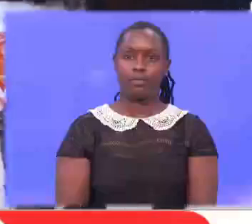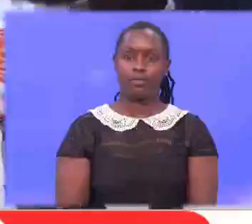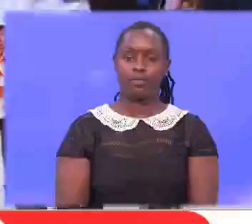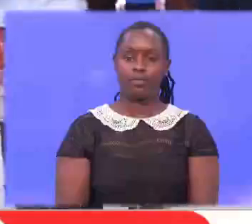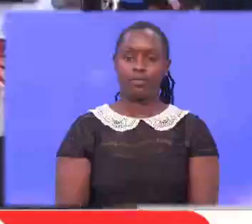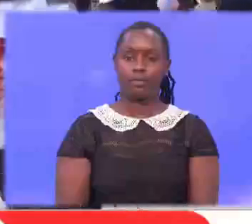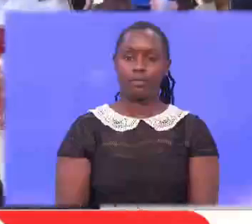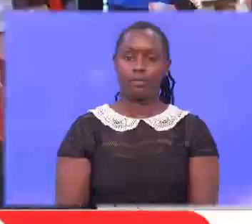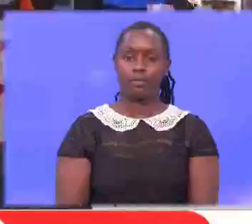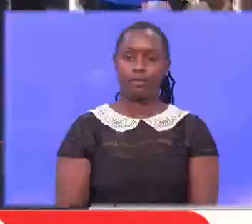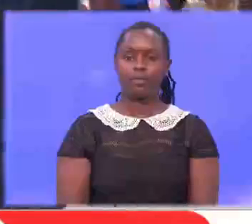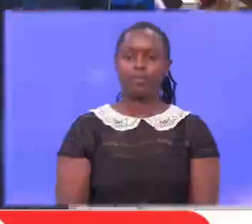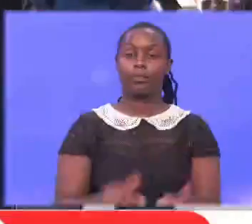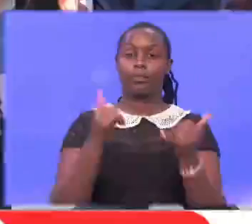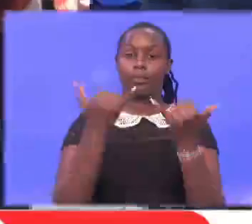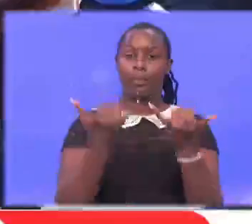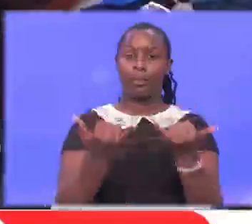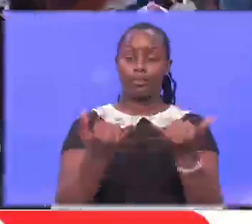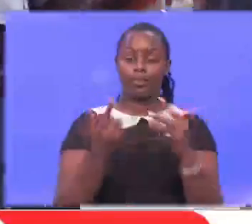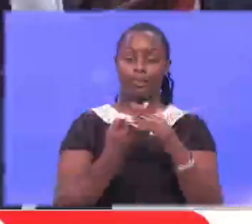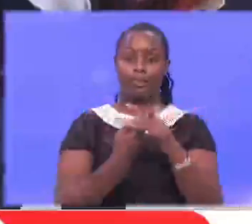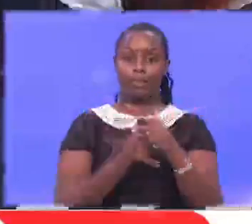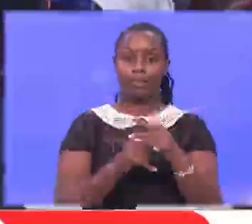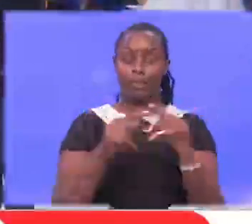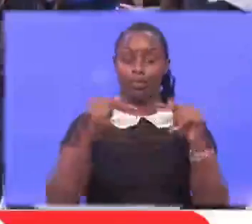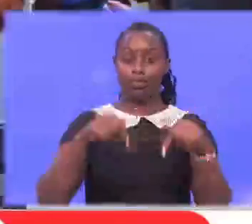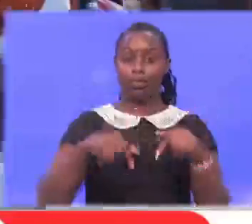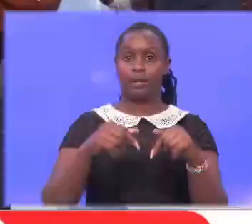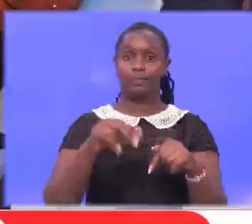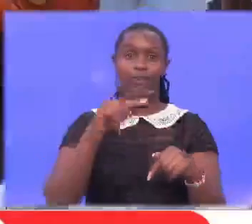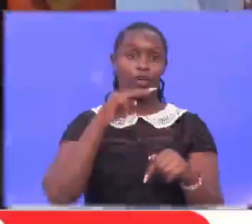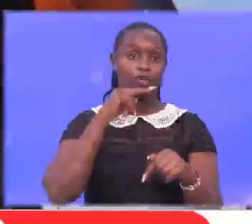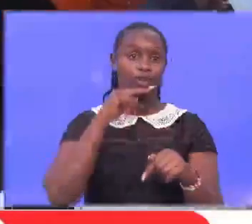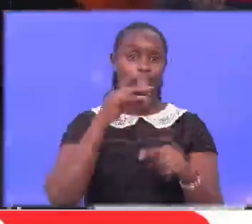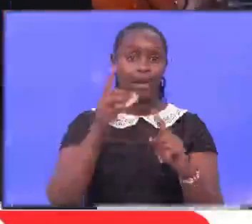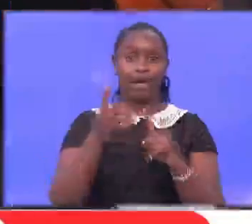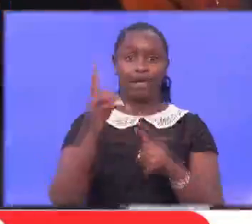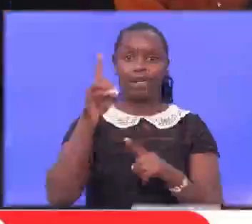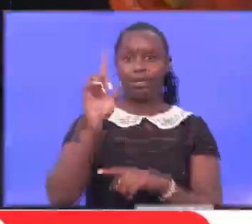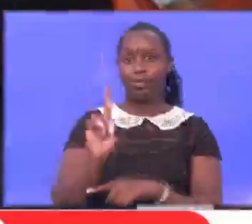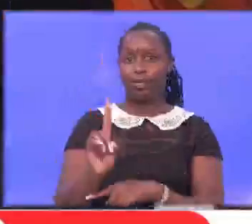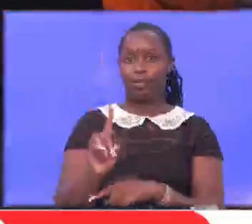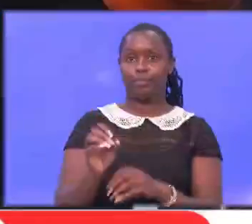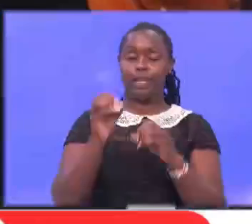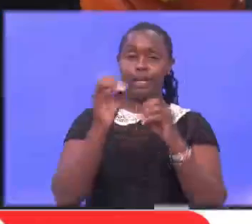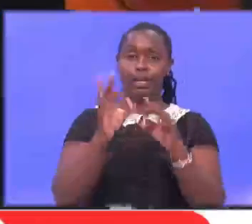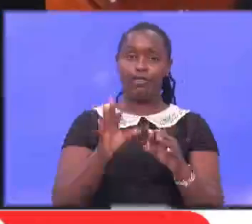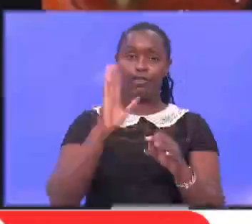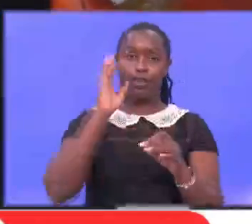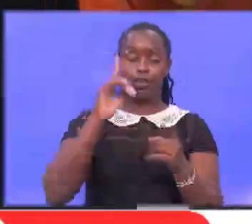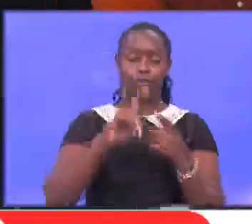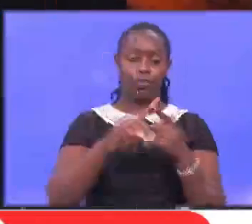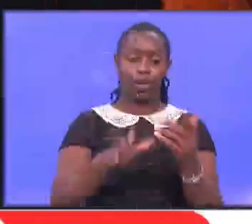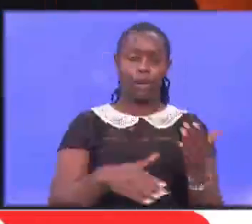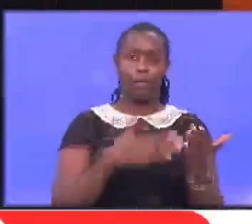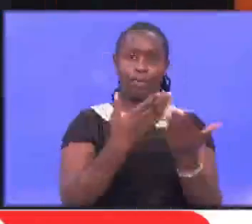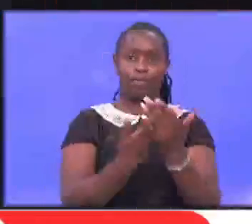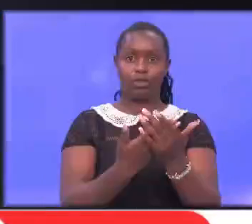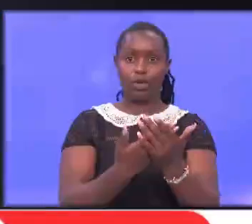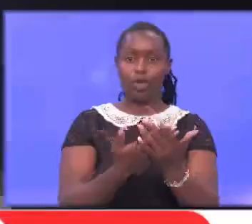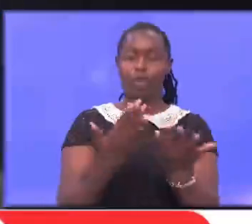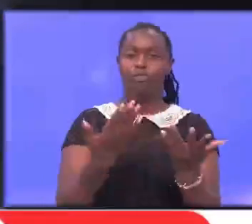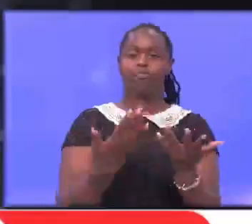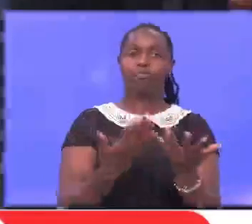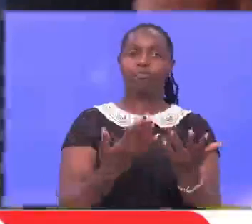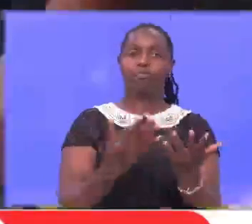Sasa sikiliza. Kuanzia leo Novemba tarehe 1, ikiwa utawasilisha maombi ya kitambulisho kwa